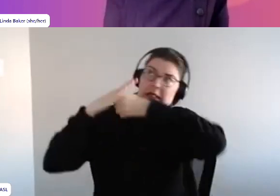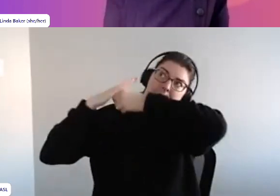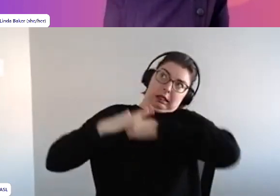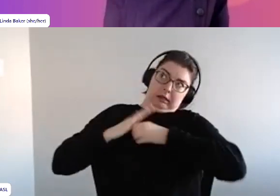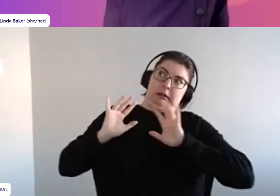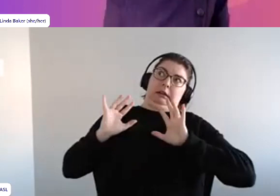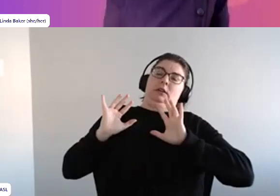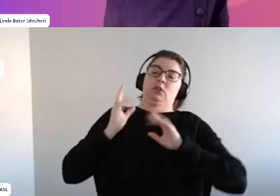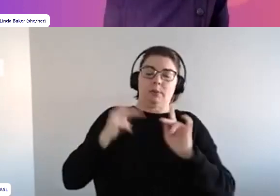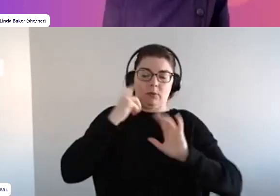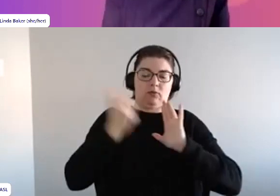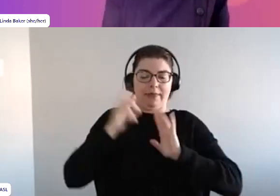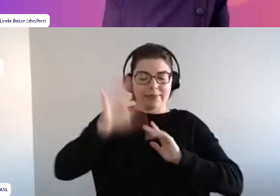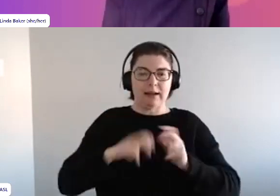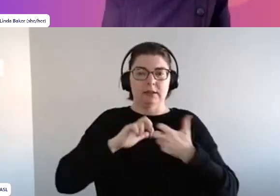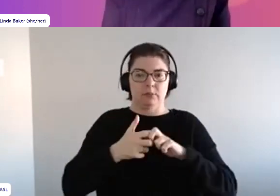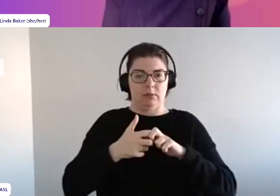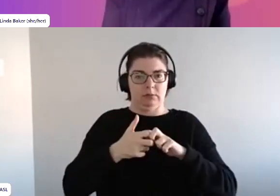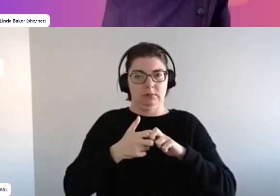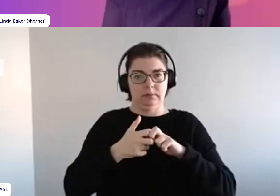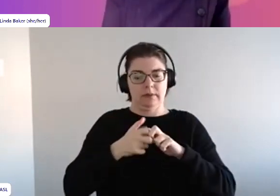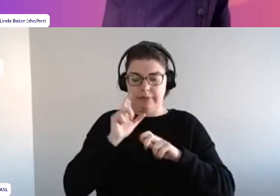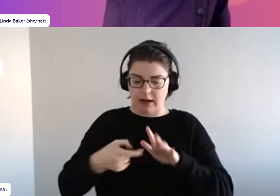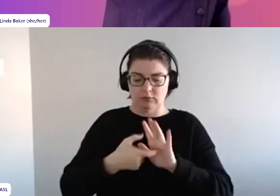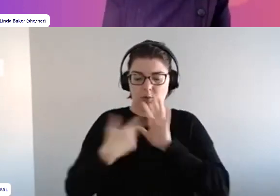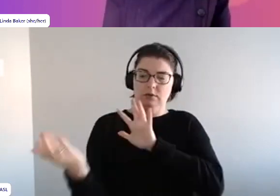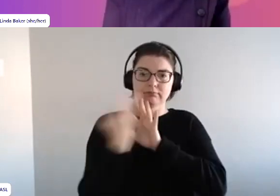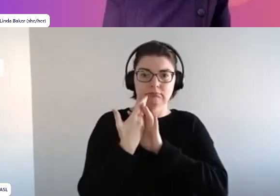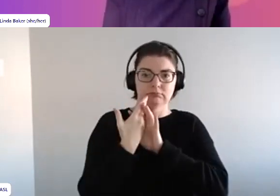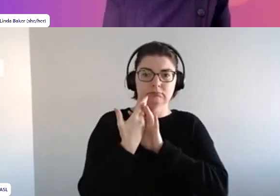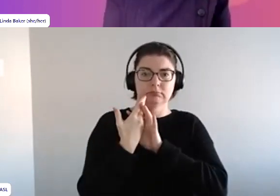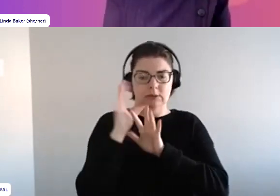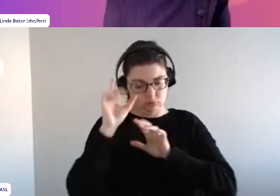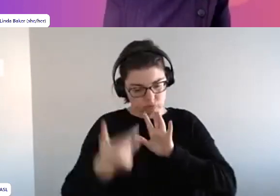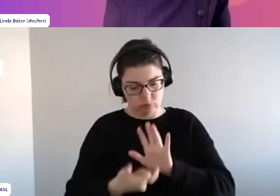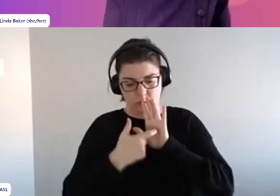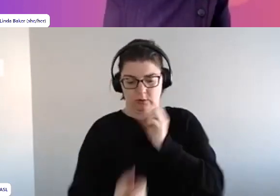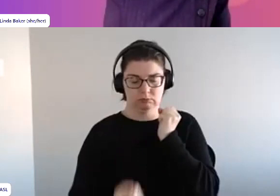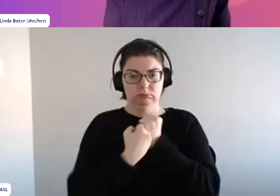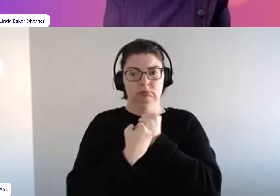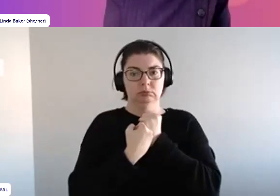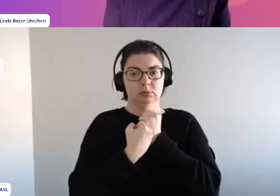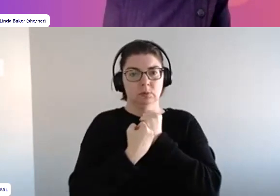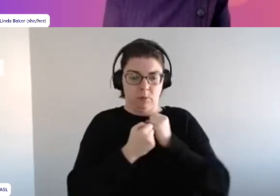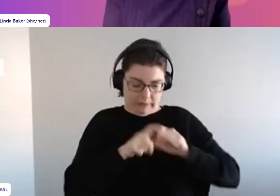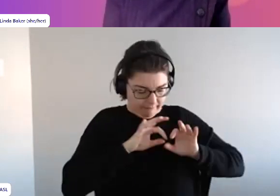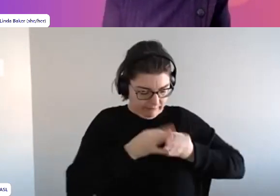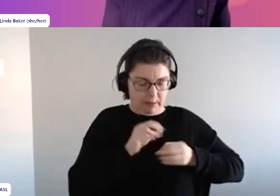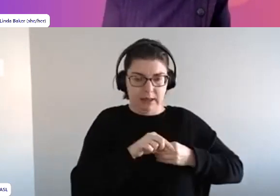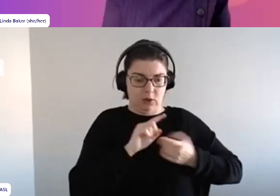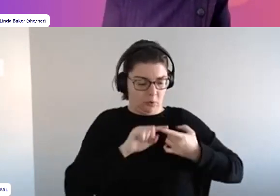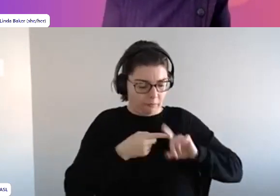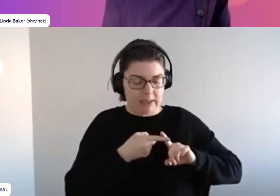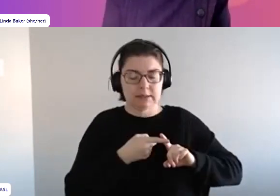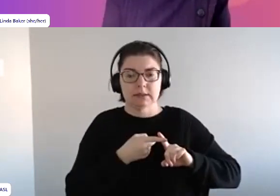du fait de vivre dans la peur dans l'intimidation et que cela exige une intervention des soutiens au